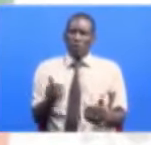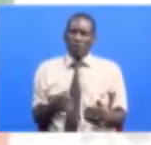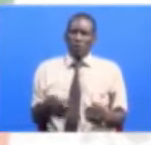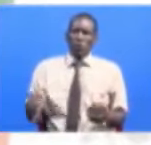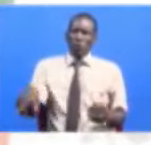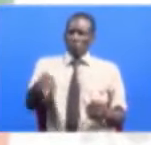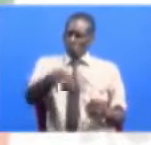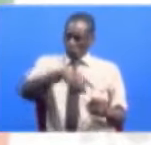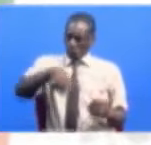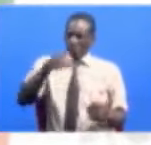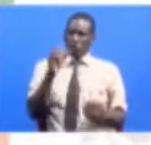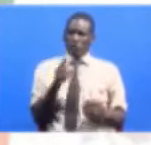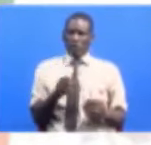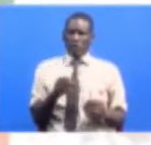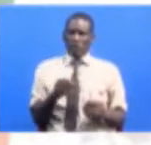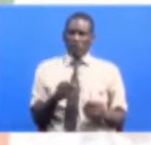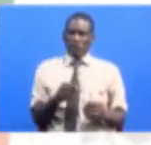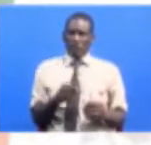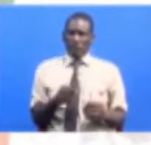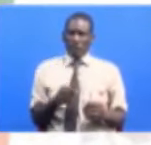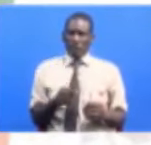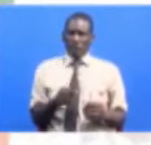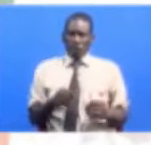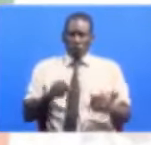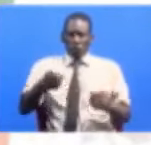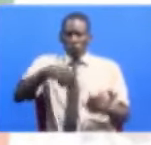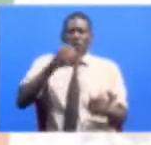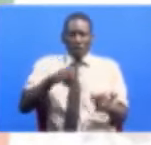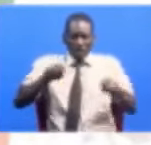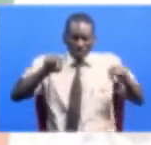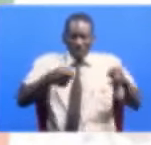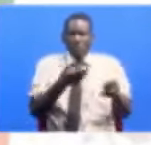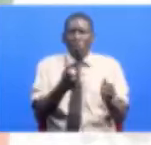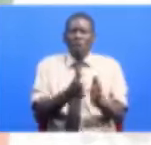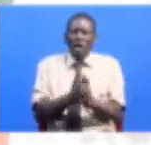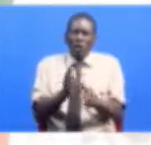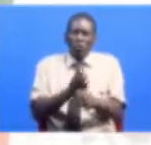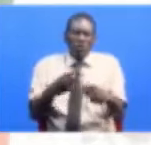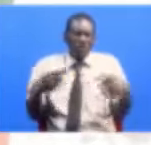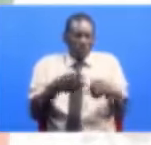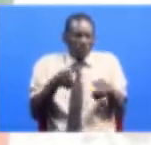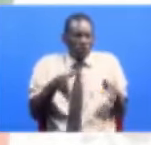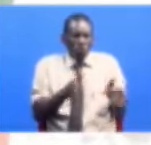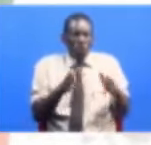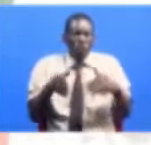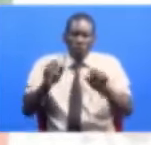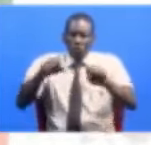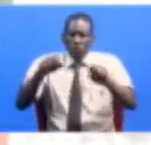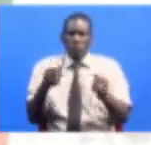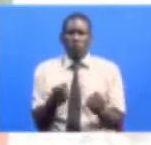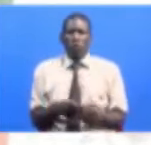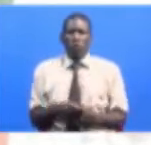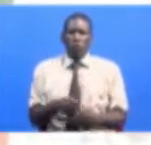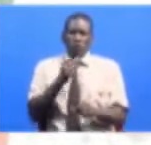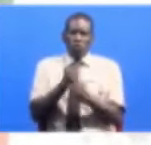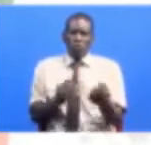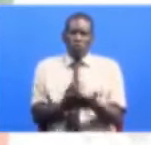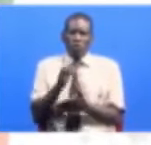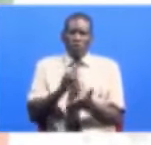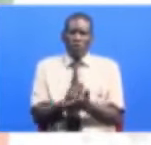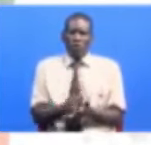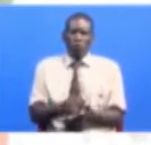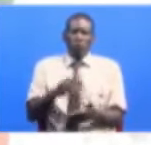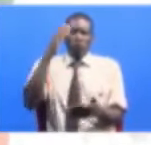to track them and use whatever methods possible to make sure that we disable